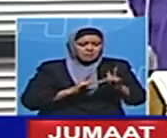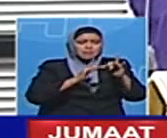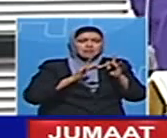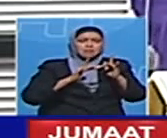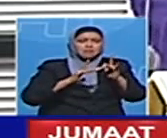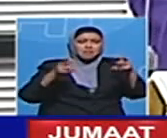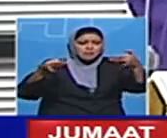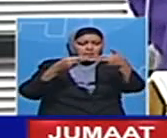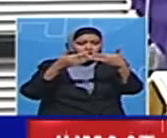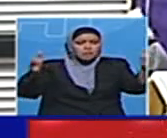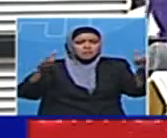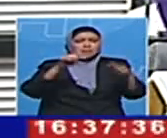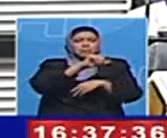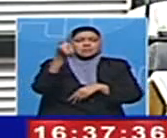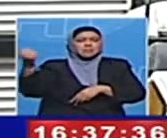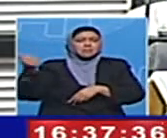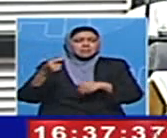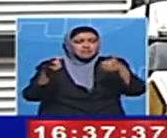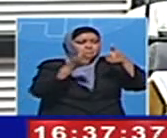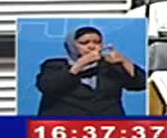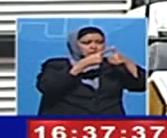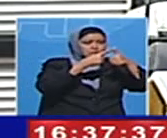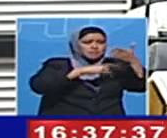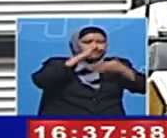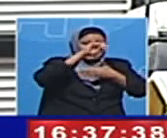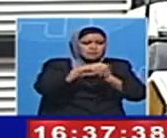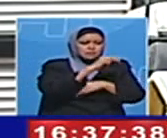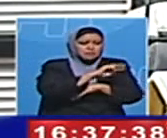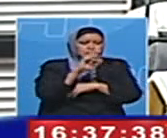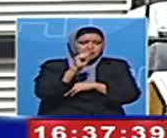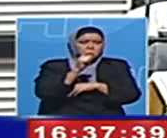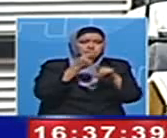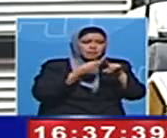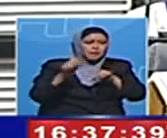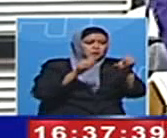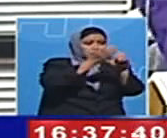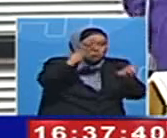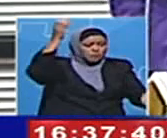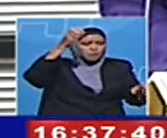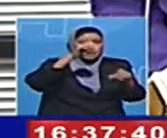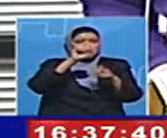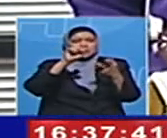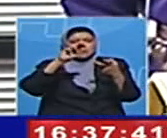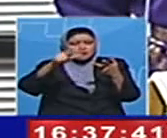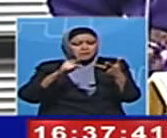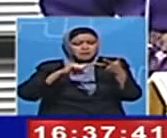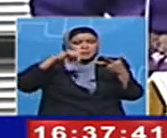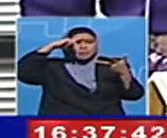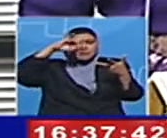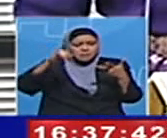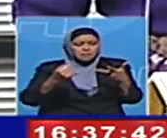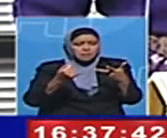pertama projek mrt2 dari Sungai Buloh sedang Putrajaya dengan jarak 52 KM akan